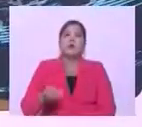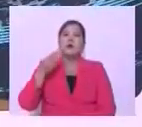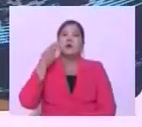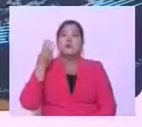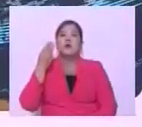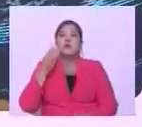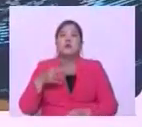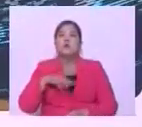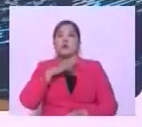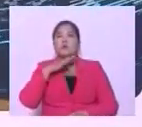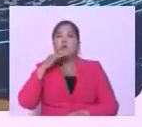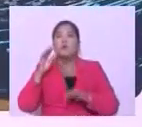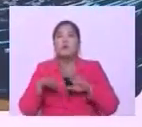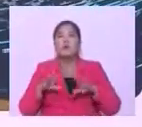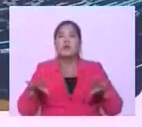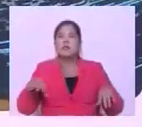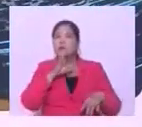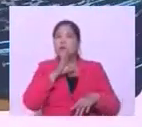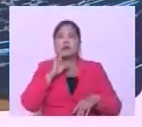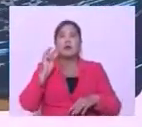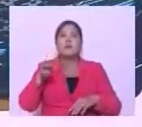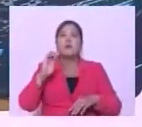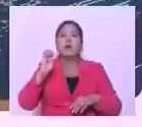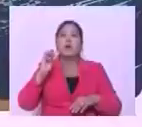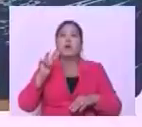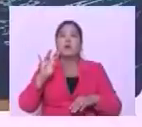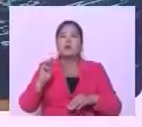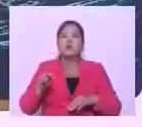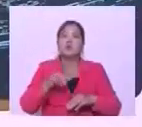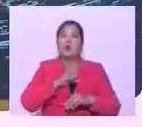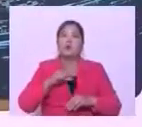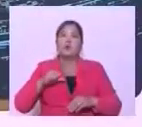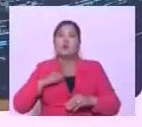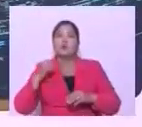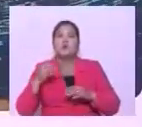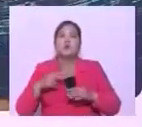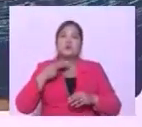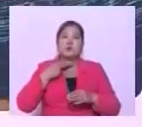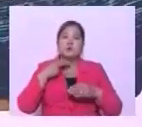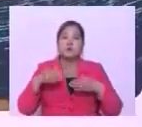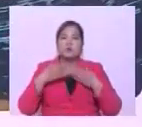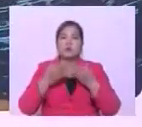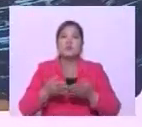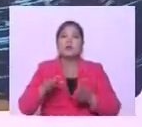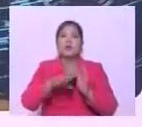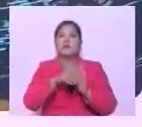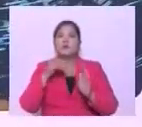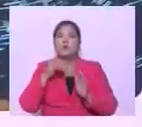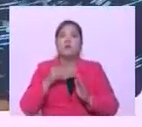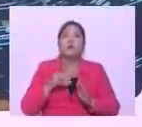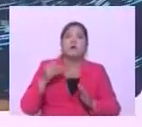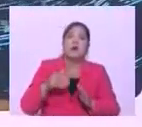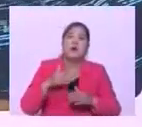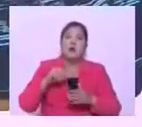Ақтаулық көпбалалы ана Мәншүк Құрбанбаева өз таңдауын жасады. Еліміз үшін маңызды күннен қалыс қалмай, референдумға белсенді атсалысты.